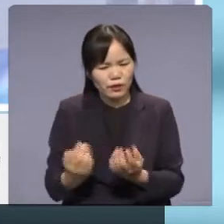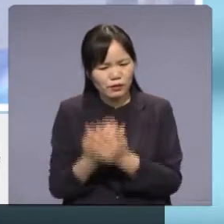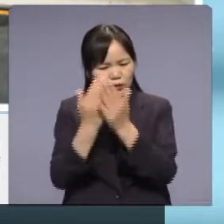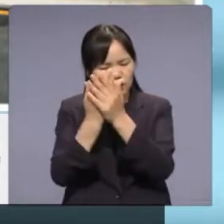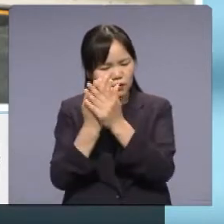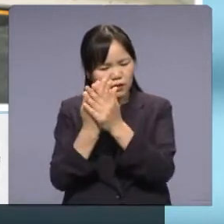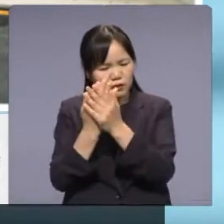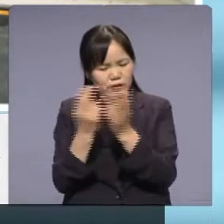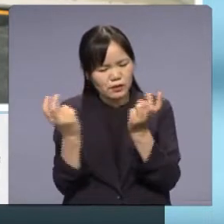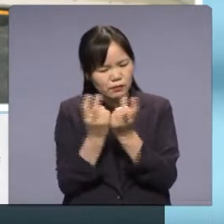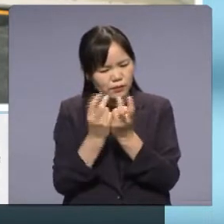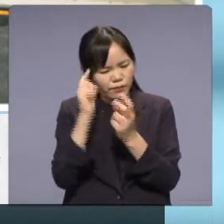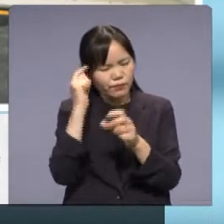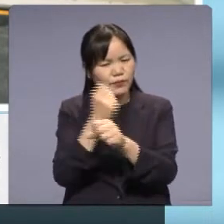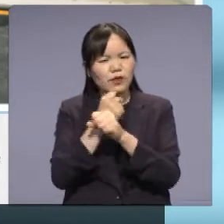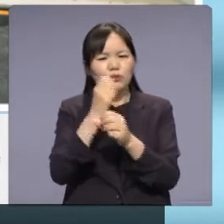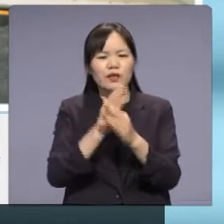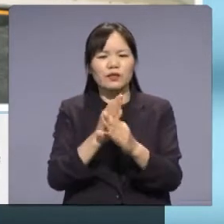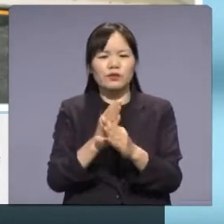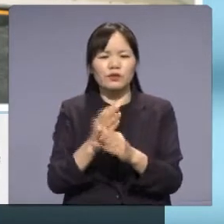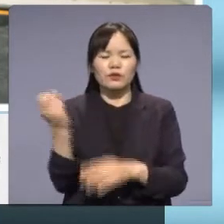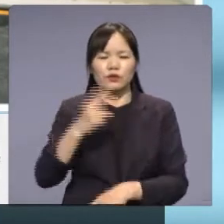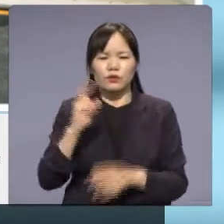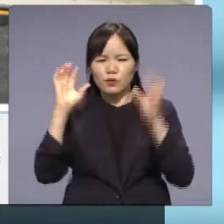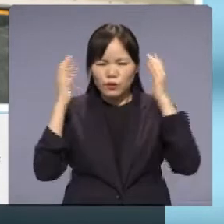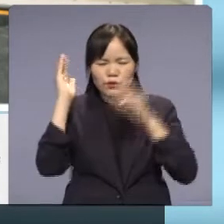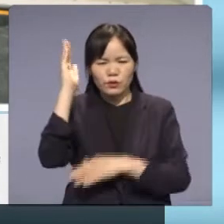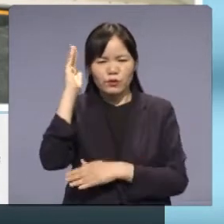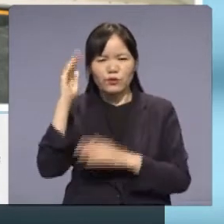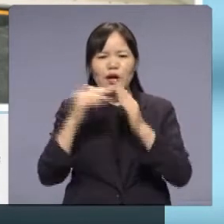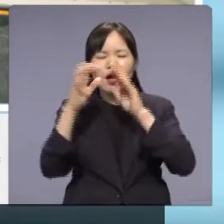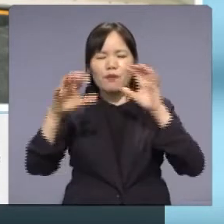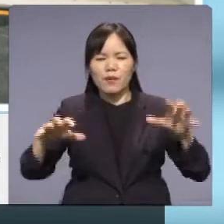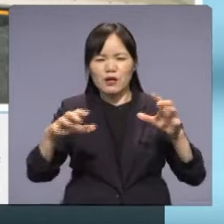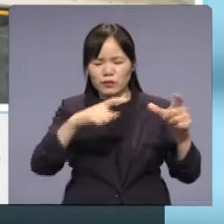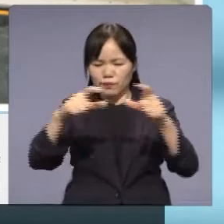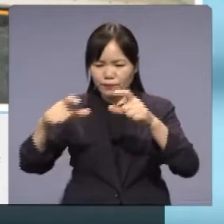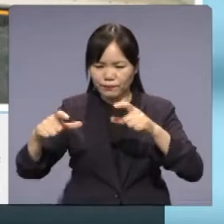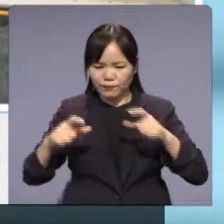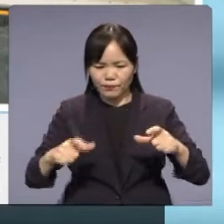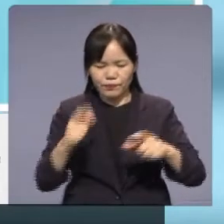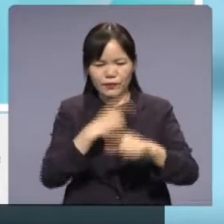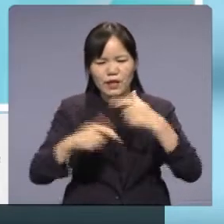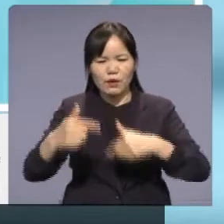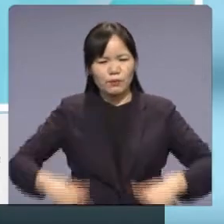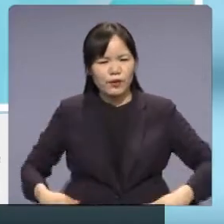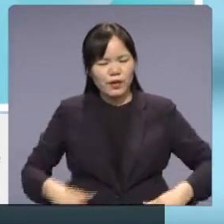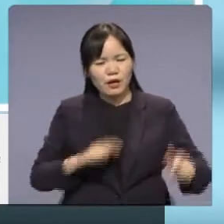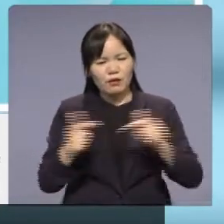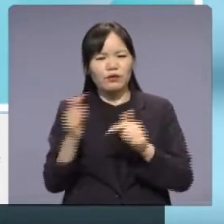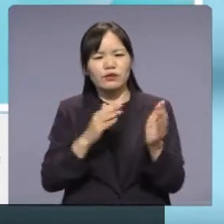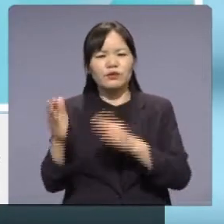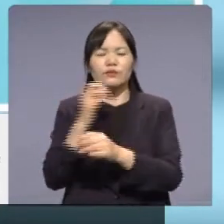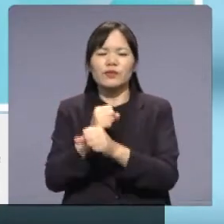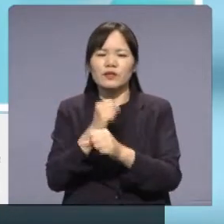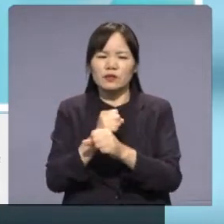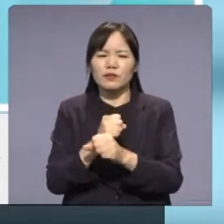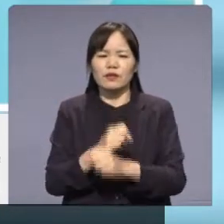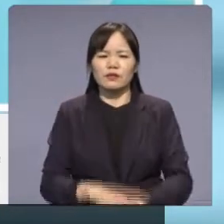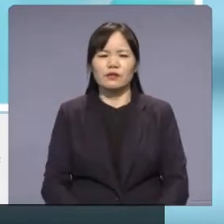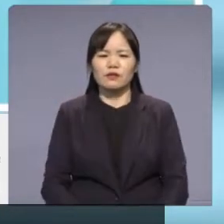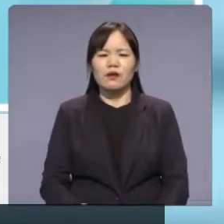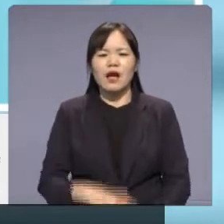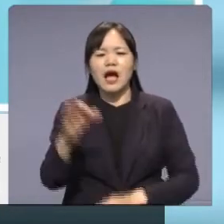있고 그리고 동화마을도 재용역을 해서 권역별로 또 필요한 부분을 더 만들어갈 거고 상권 르네상스 사업으로